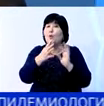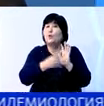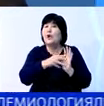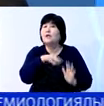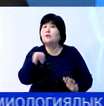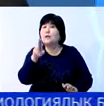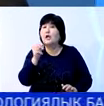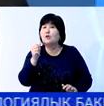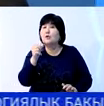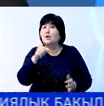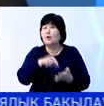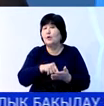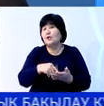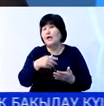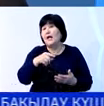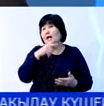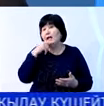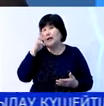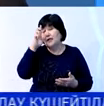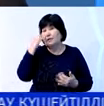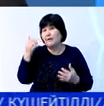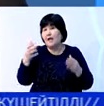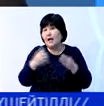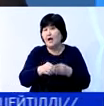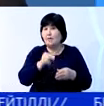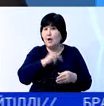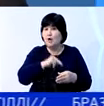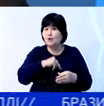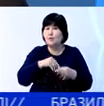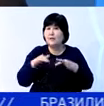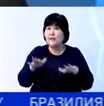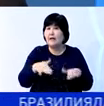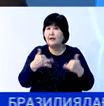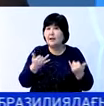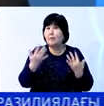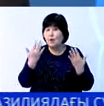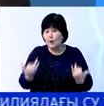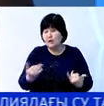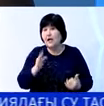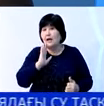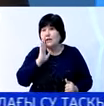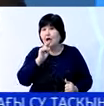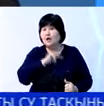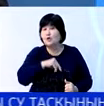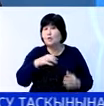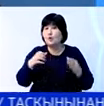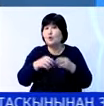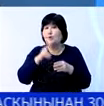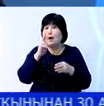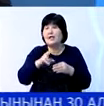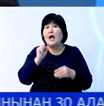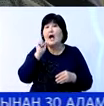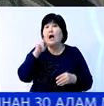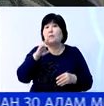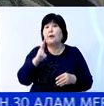құрайды. Гресия мемлекетінің метка компаниясы жұмысты атқарған болатын болса, бүгінгі таңда жұмыс толығымен аяқталды, ақпан